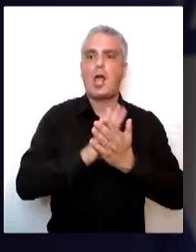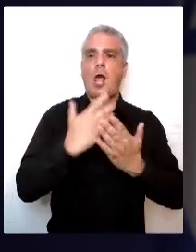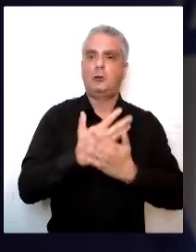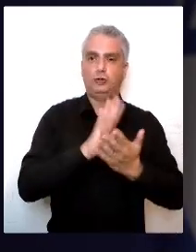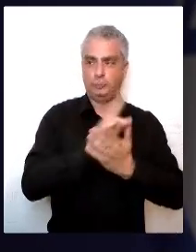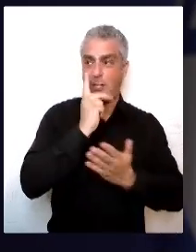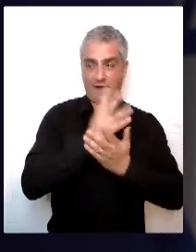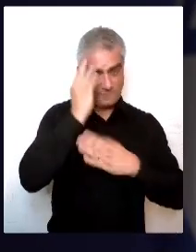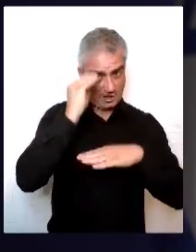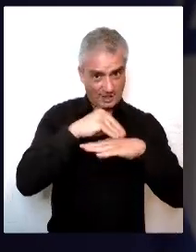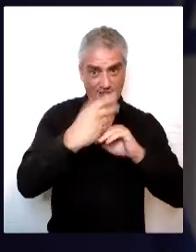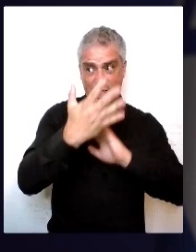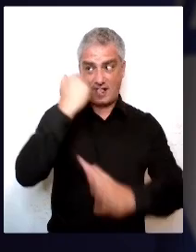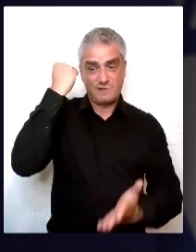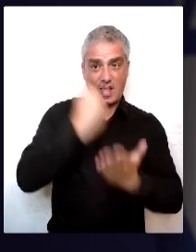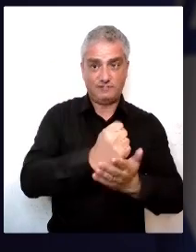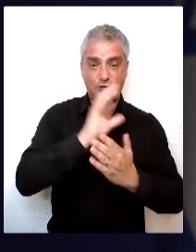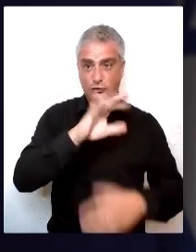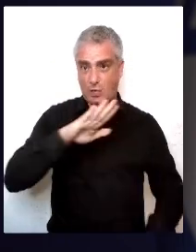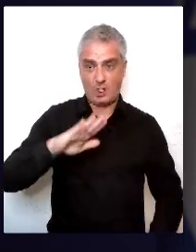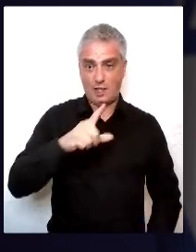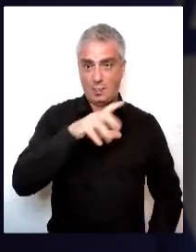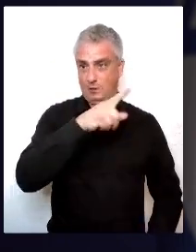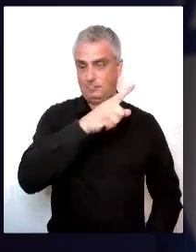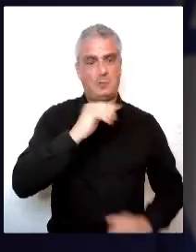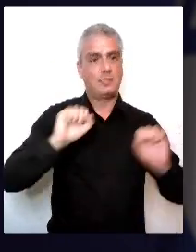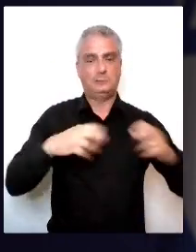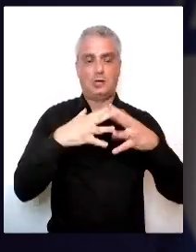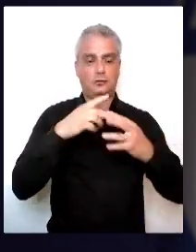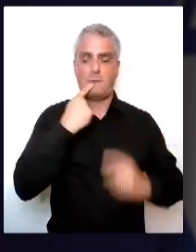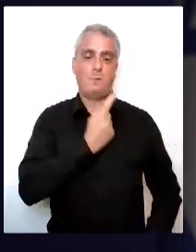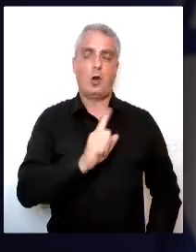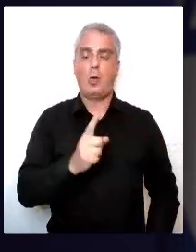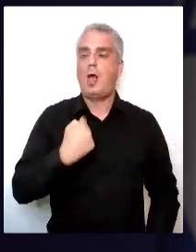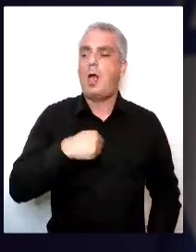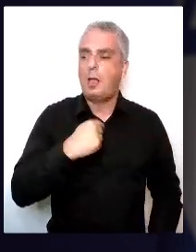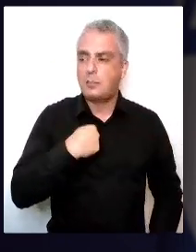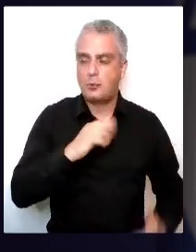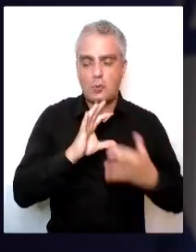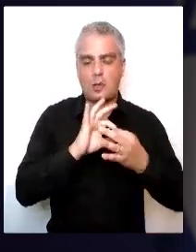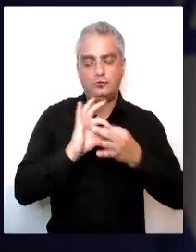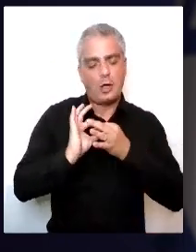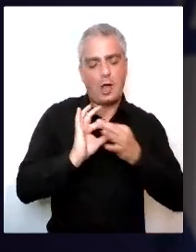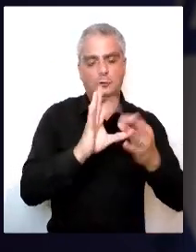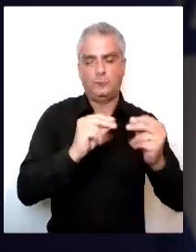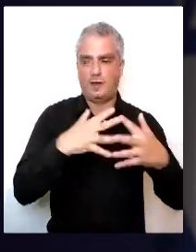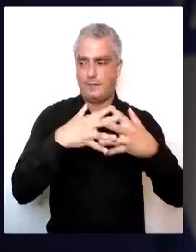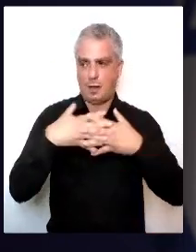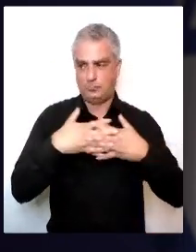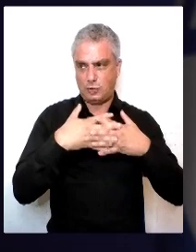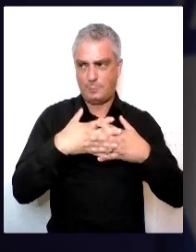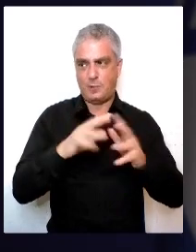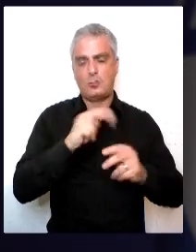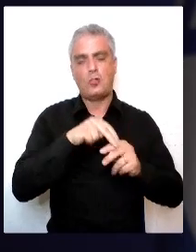ארצות הברית לפני הפצצת המפקדה של חיזבלה הסי ארצות הברית אמר של אנחנו בקשר רצוף עם ארצות הברית בנושא